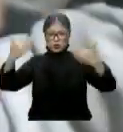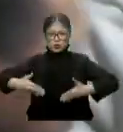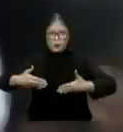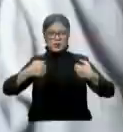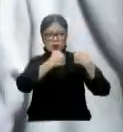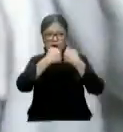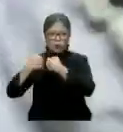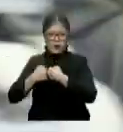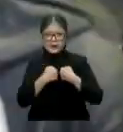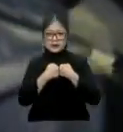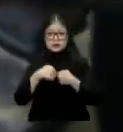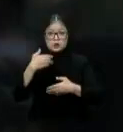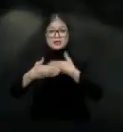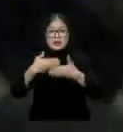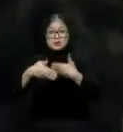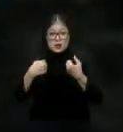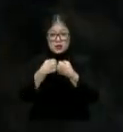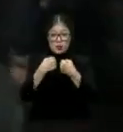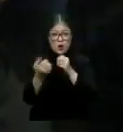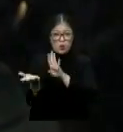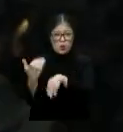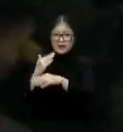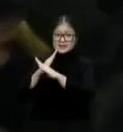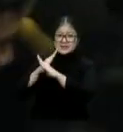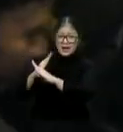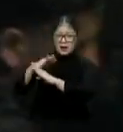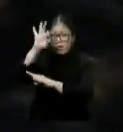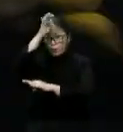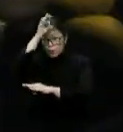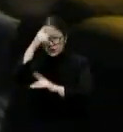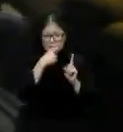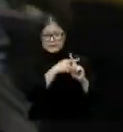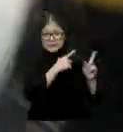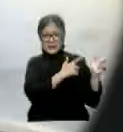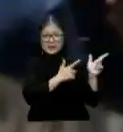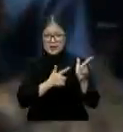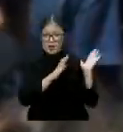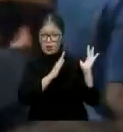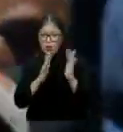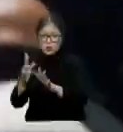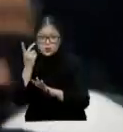Mengantisipasi bentrokan susulan, polisi dibantu TNI dikerahkan untuk meredam aksi dua kelompok massa dan melakukan mediasi.